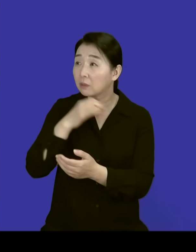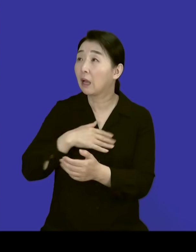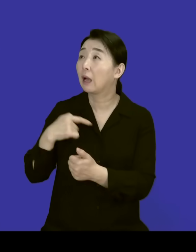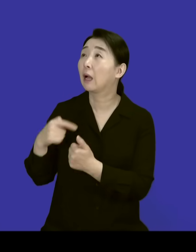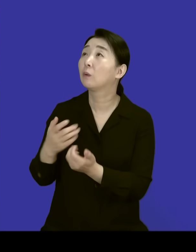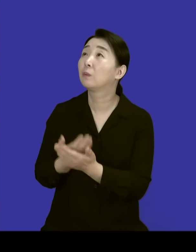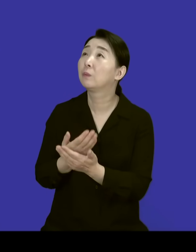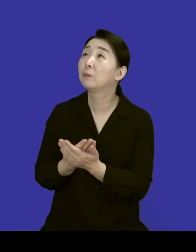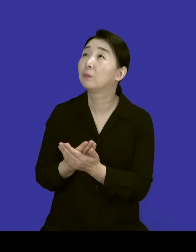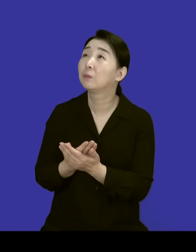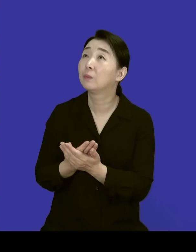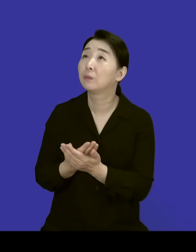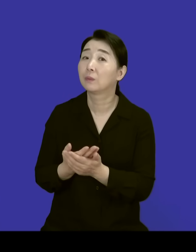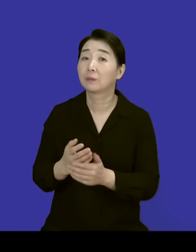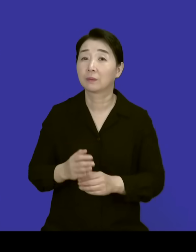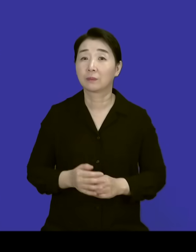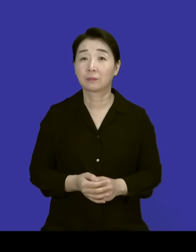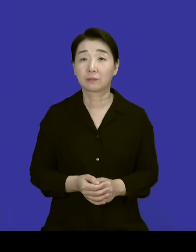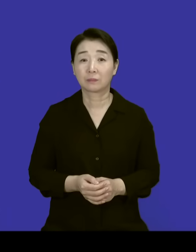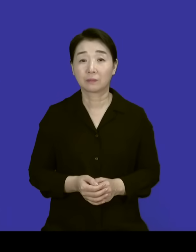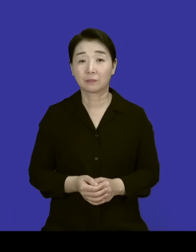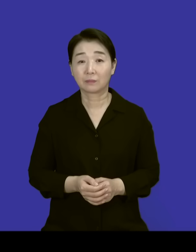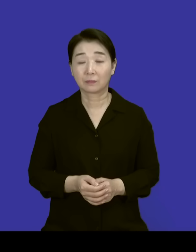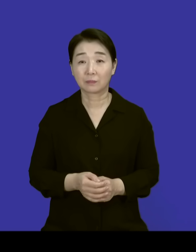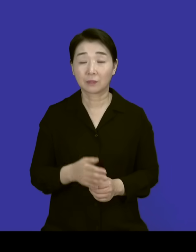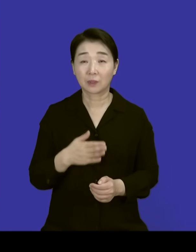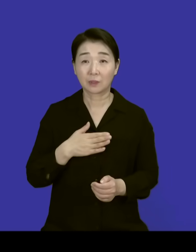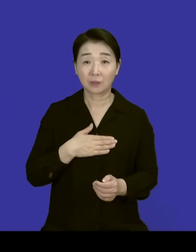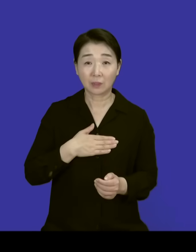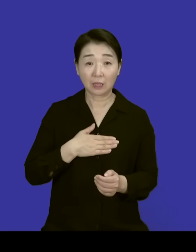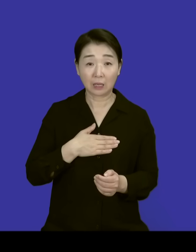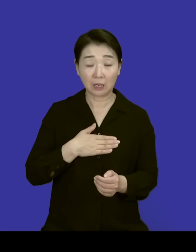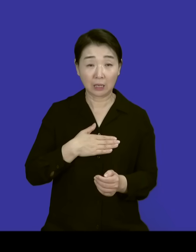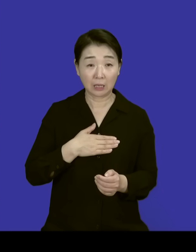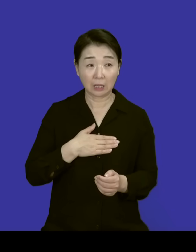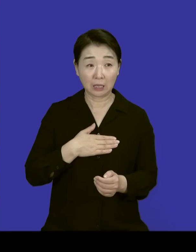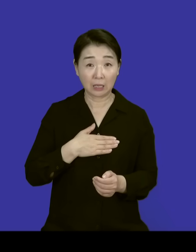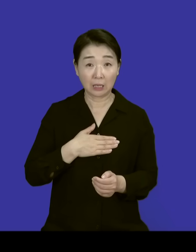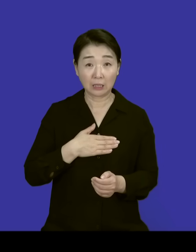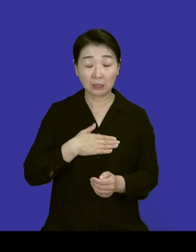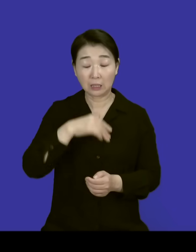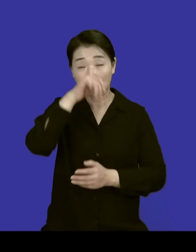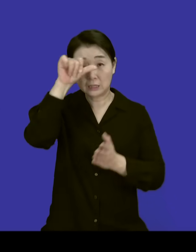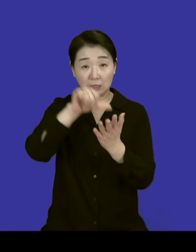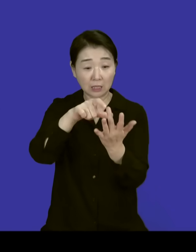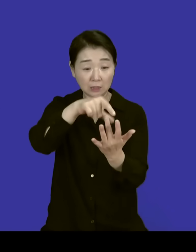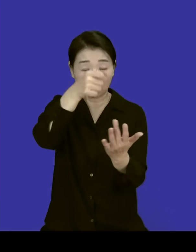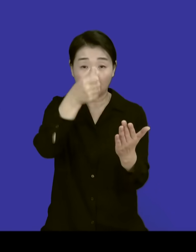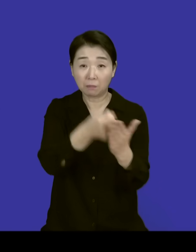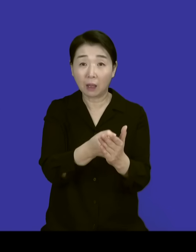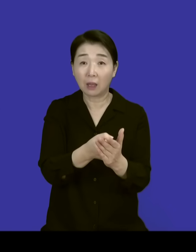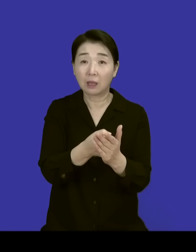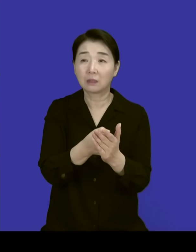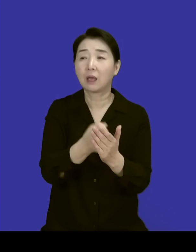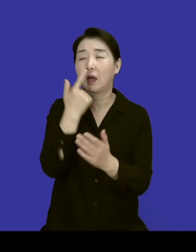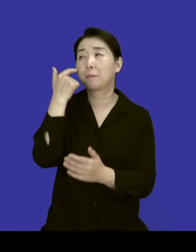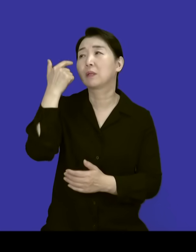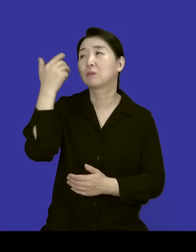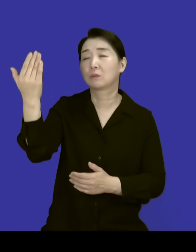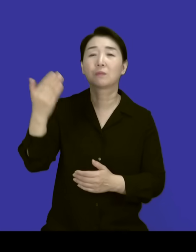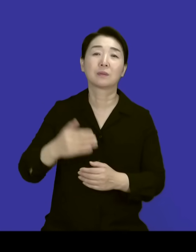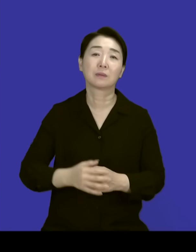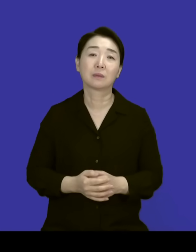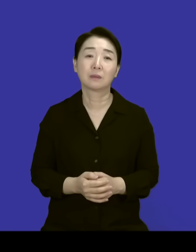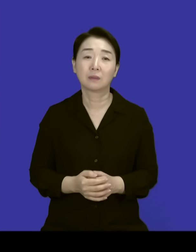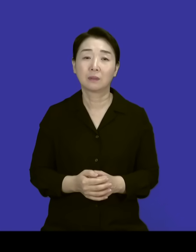가르쳐줘라. 제가 사실은 택한 길인데도 예. 여쭤본 거죠 이제. 그렇게 예. 하소연을 한 거죠. 예. 꼭